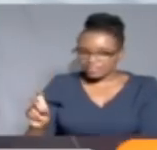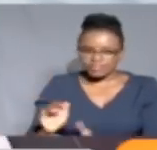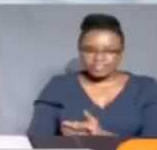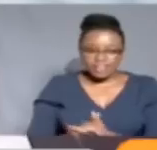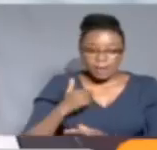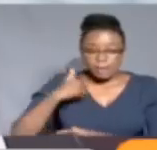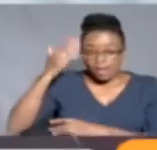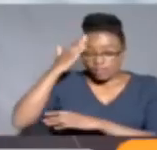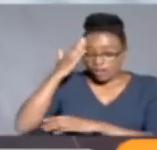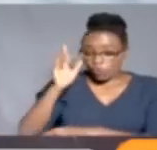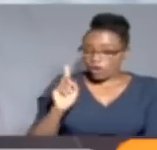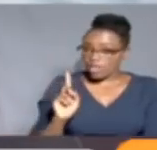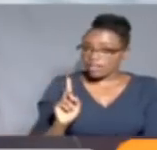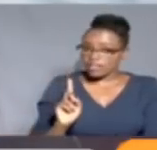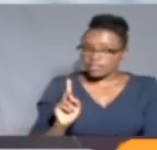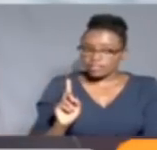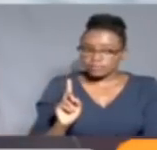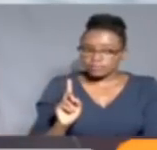Nakumbuka tarehe